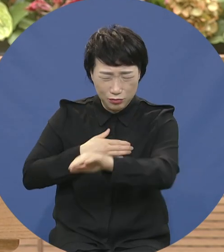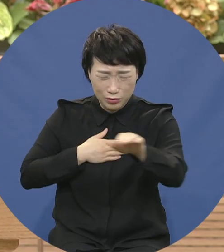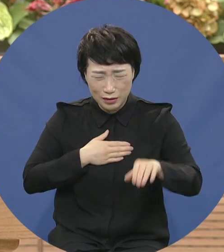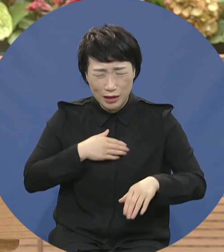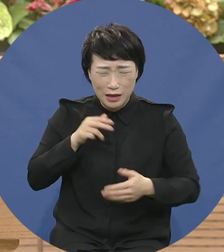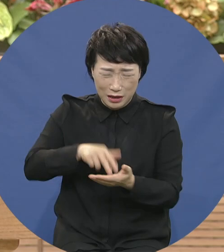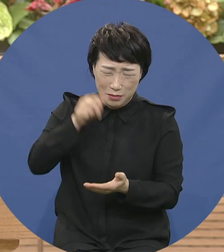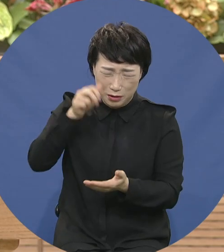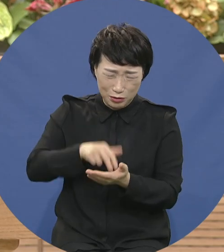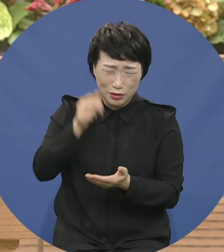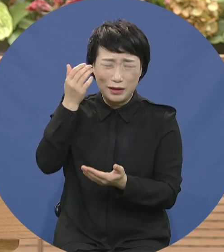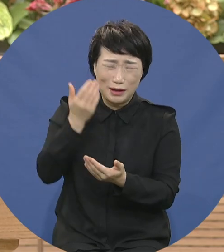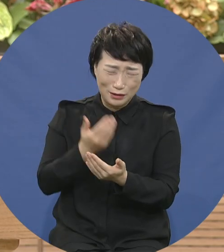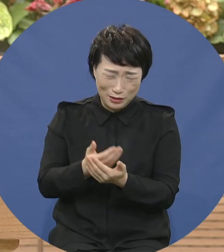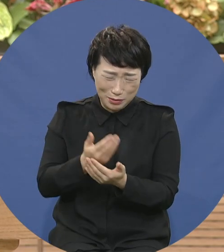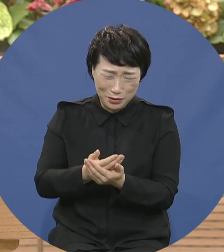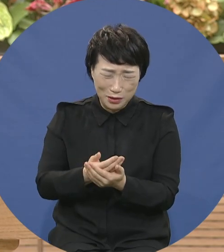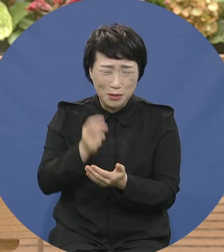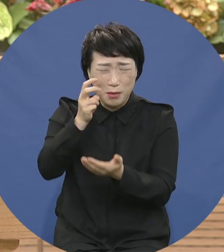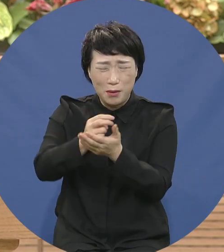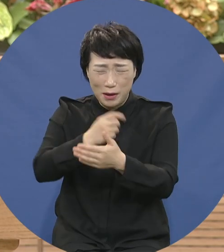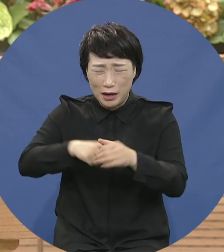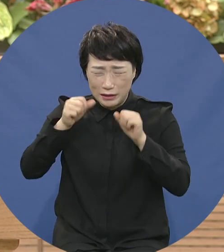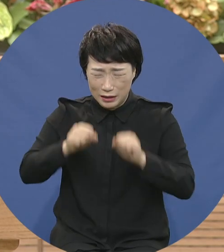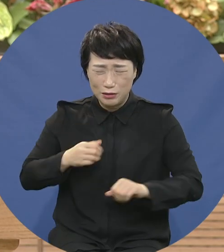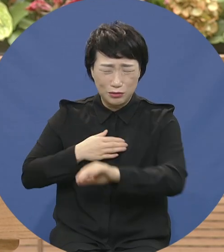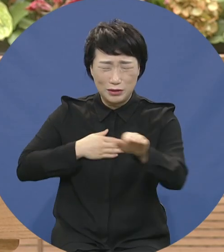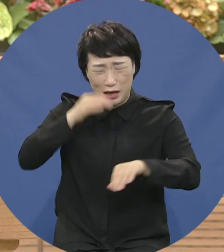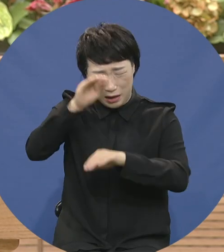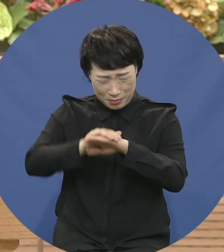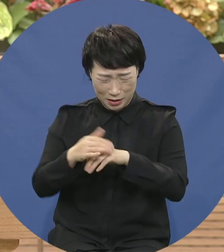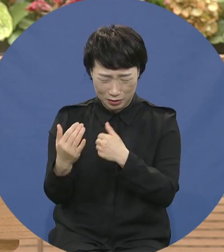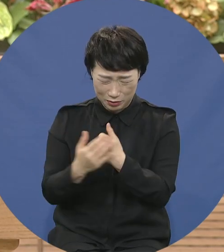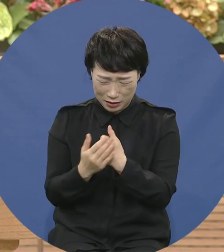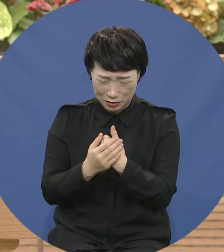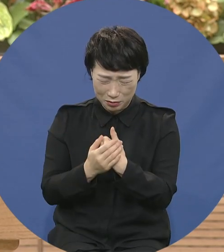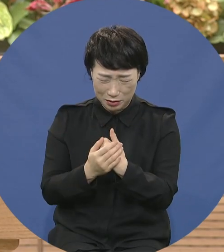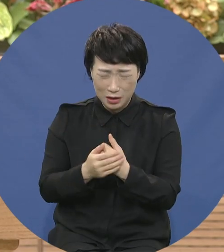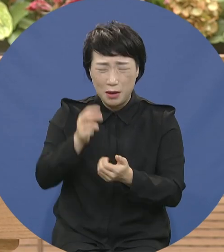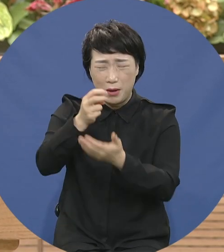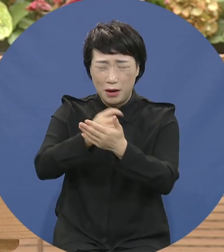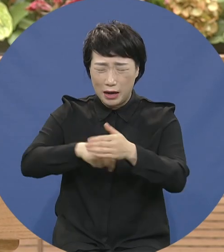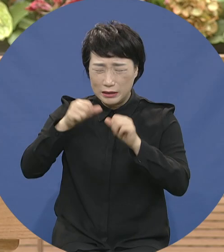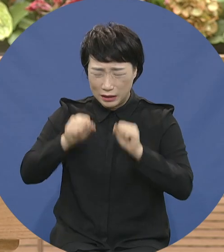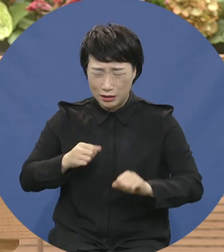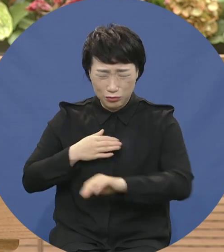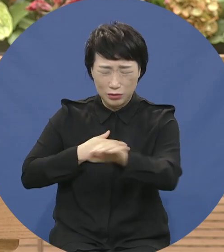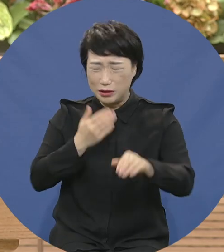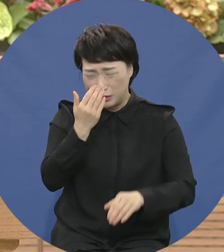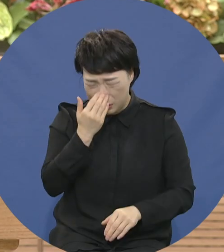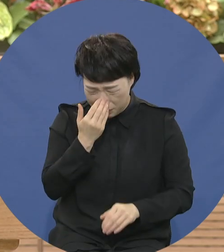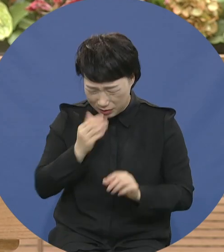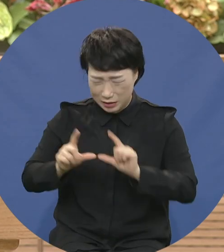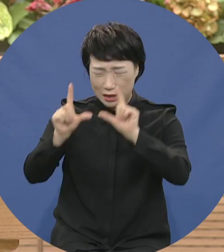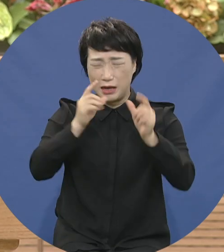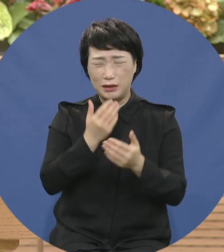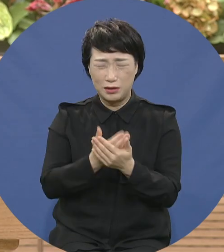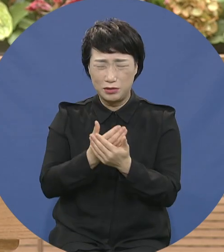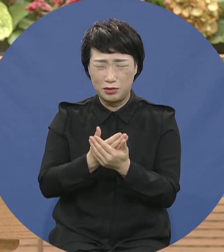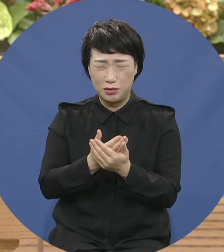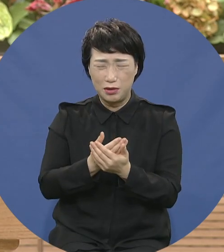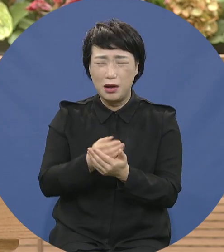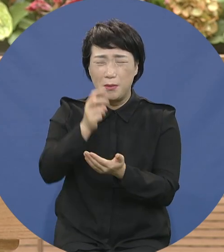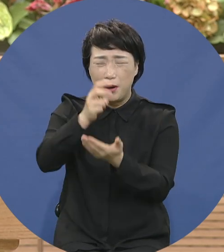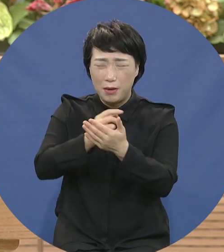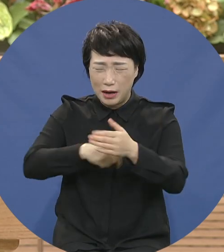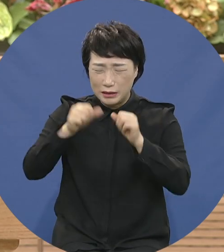뛰게 도와주시옵시고 이 법 아래 있는 자는 예배하게 도와주시옵시고 이 법 아래 있는 자는 겸손하게 도와주시고 이